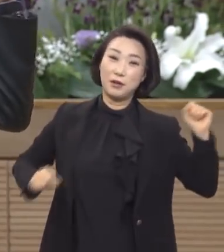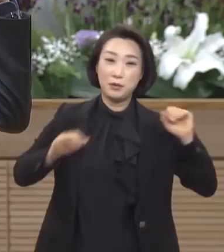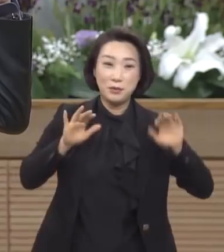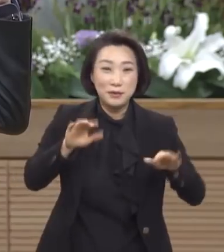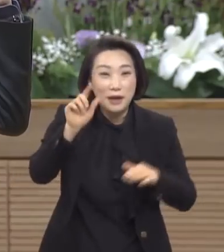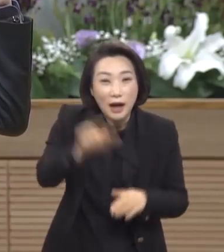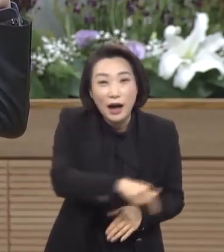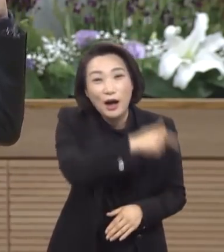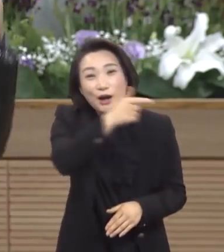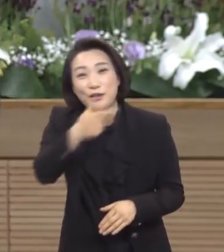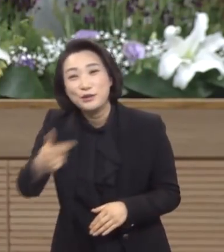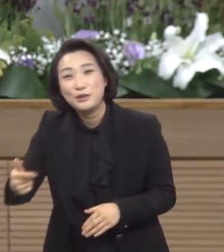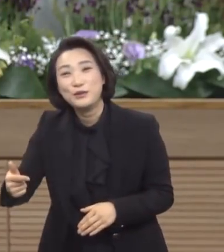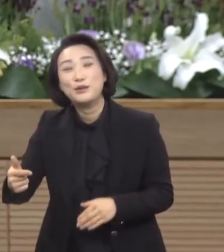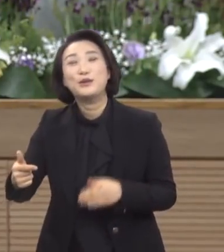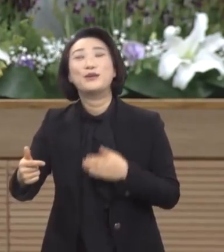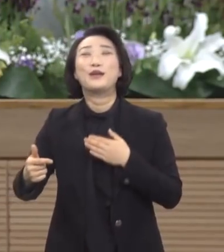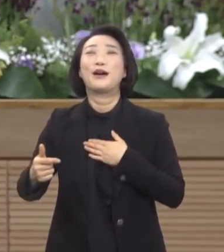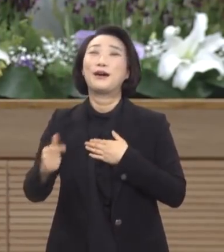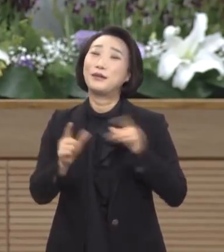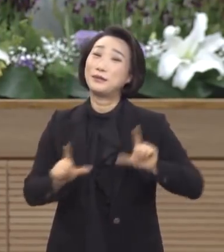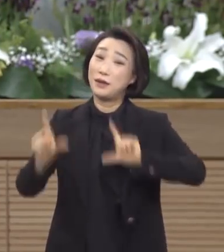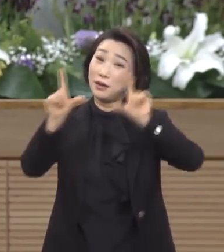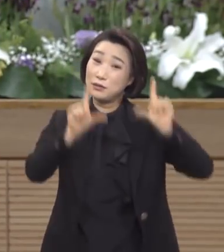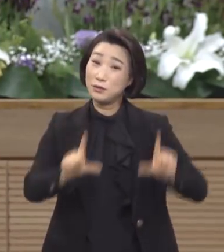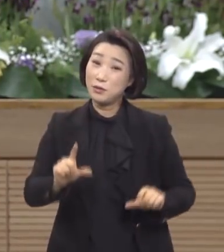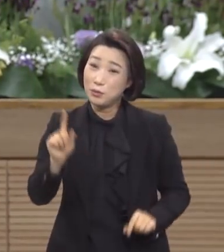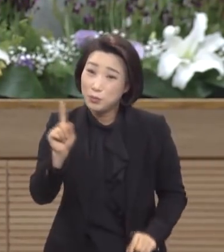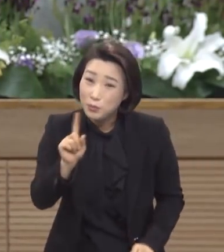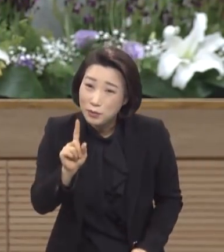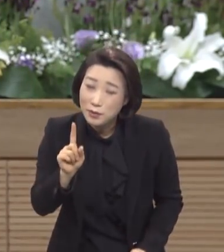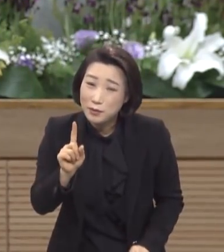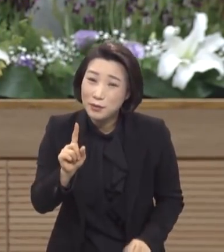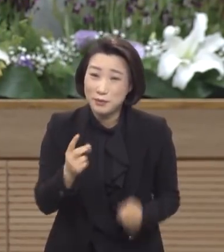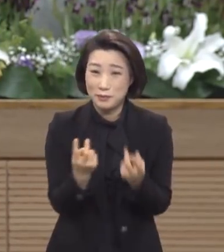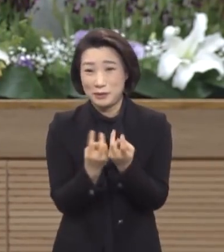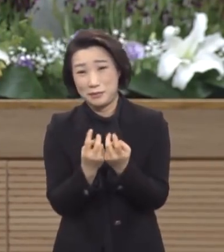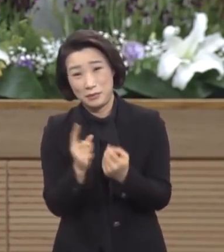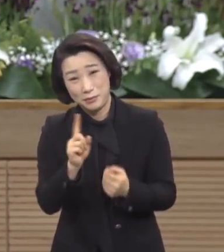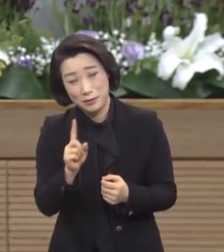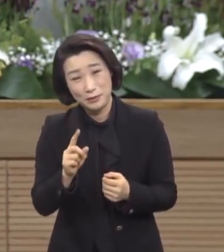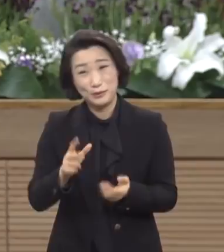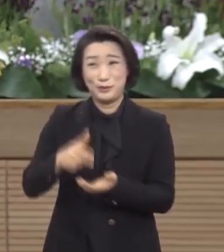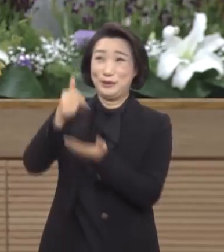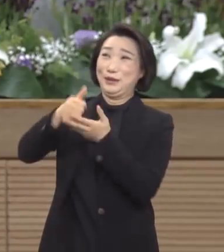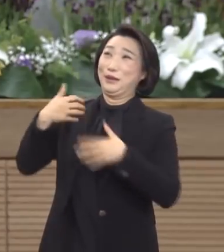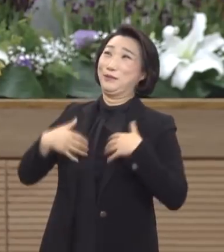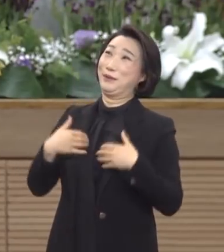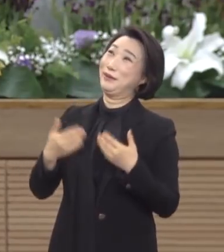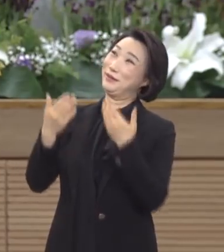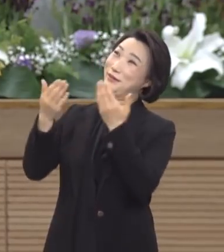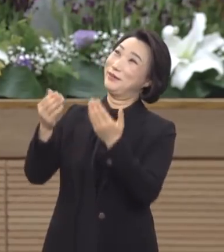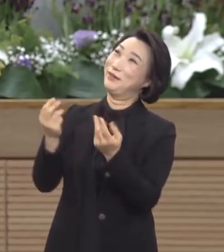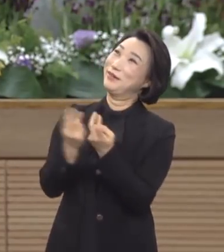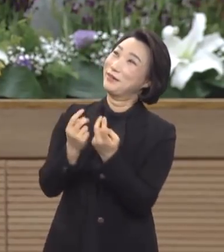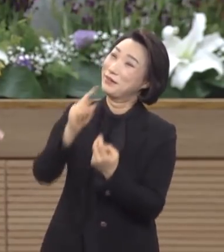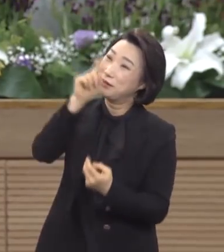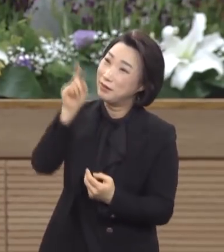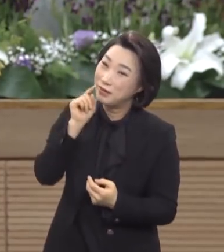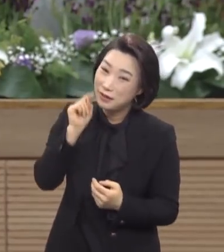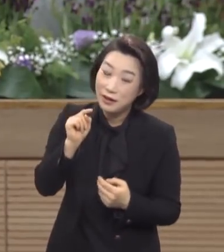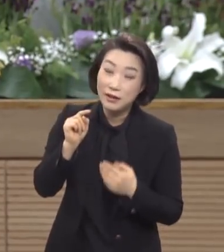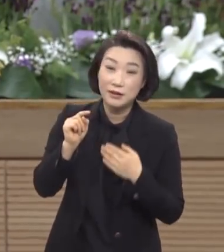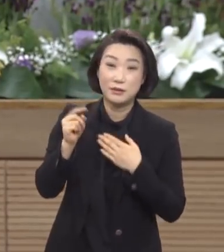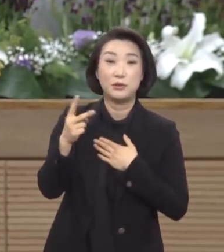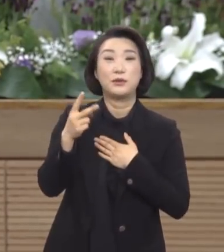오늘 하루를 어떻게 우리 주님을 기쁘시게 내